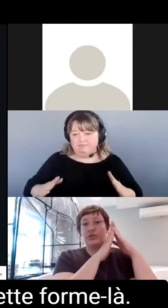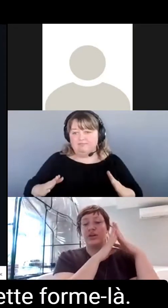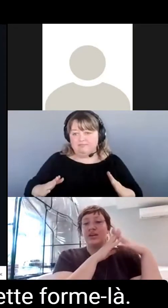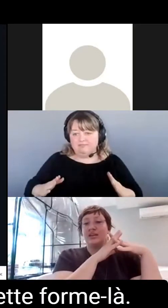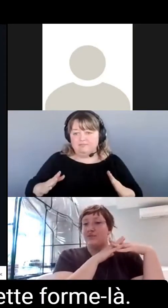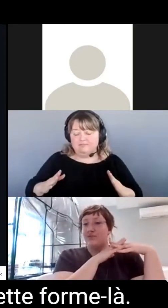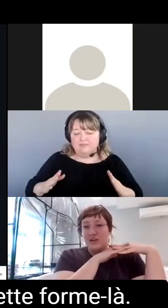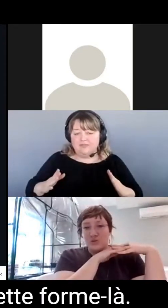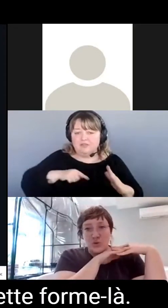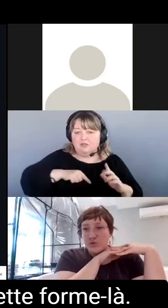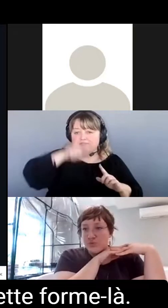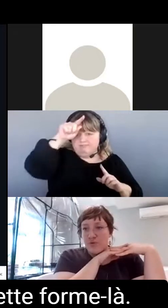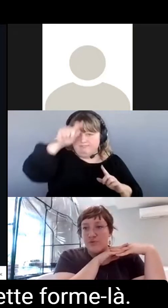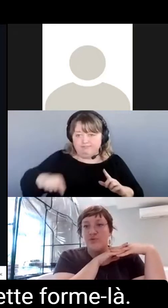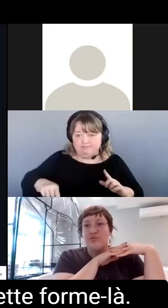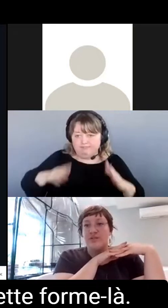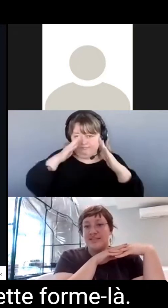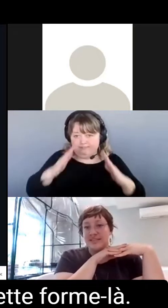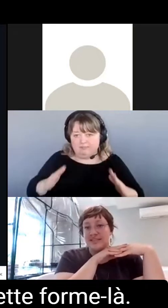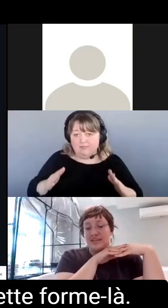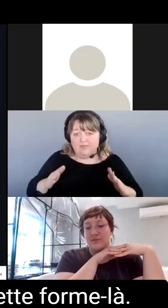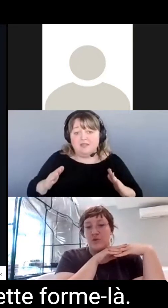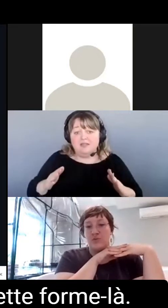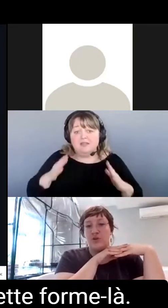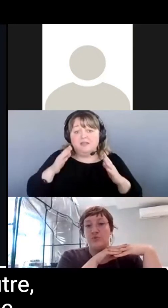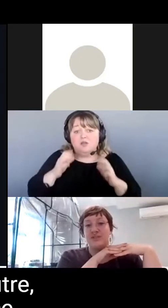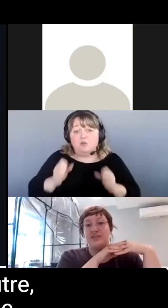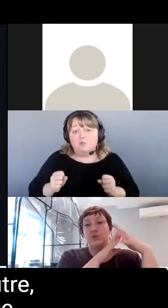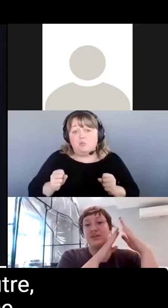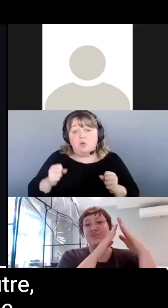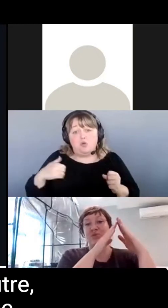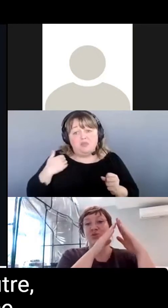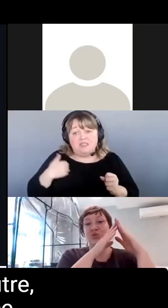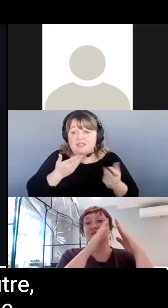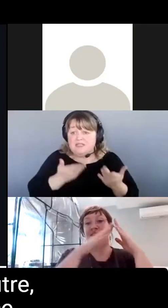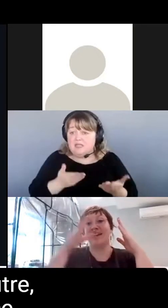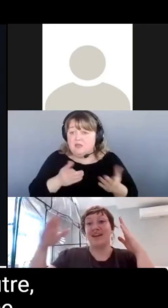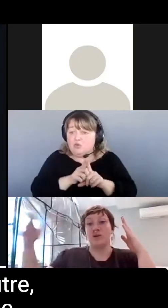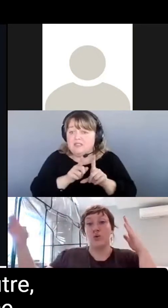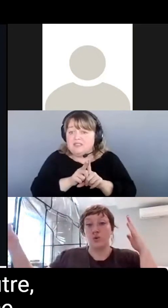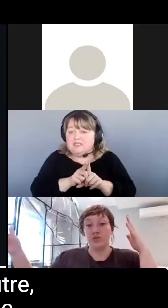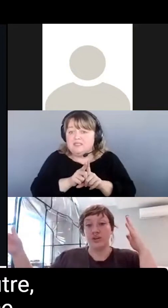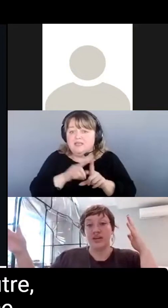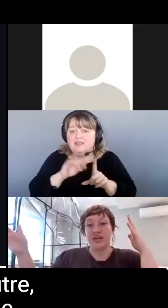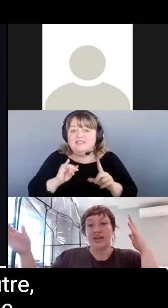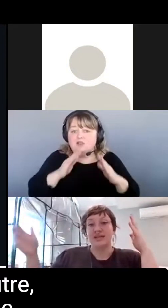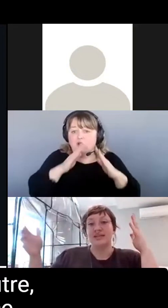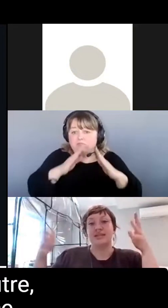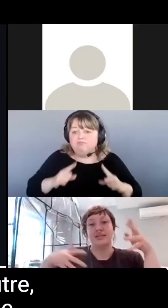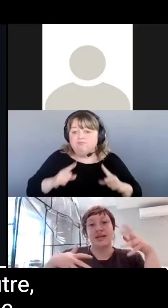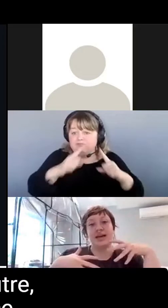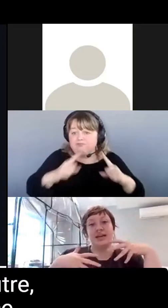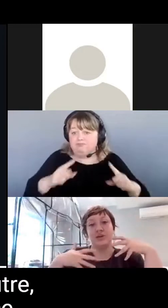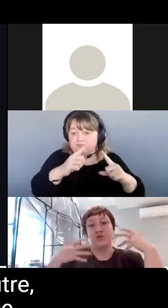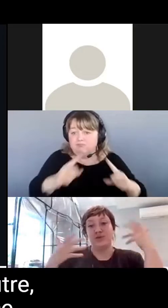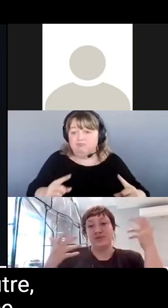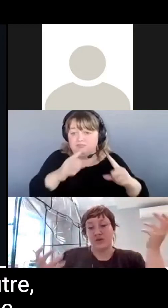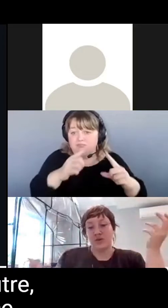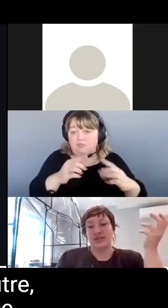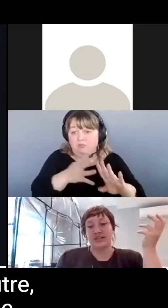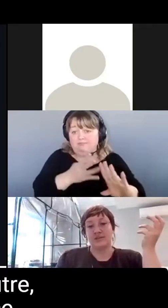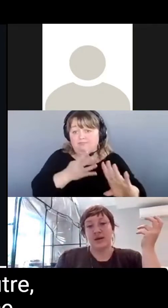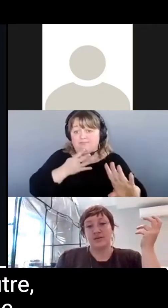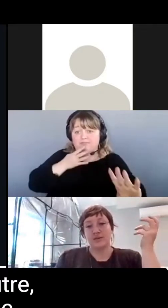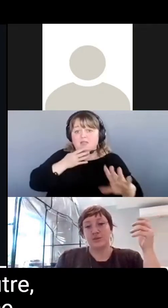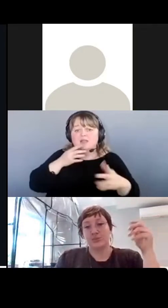Donc, différentes choses peuvent utiliser cette forme-là. Puis si on les met une derrière l'autre, ça économise